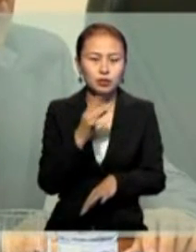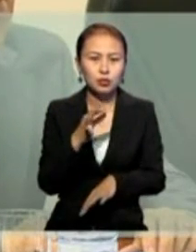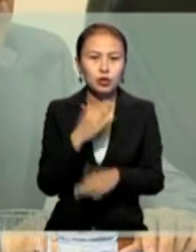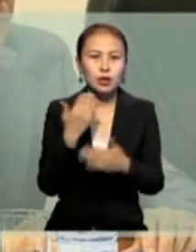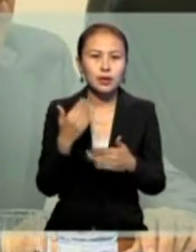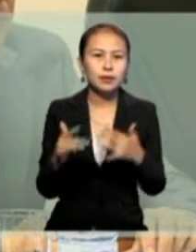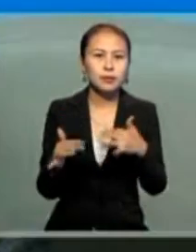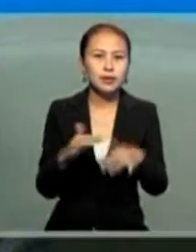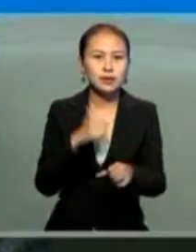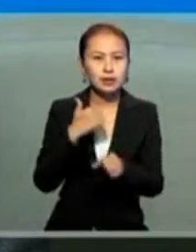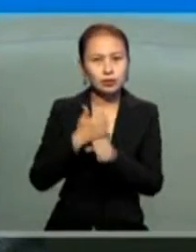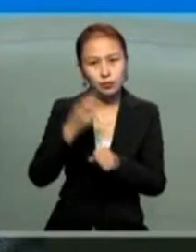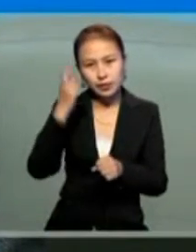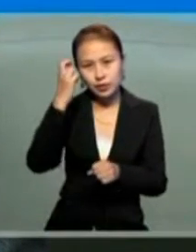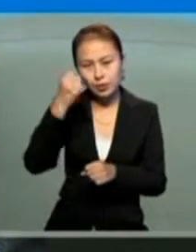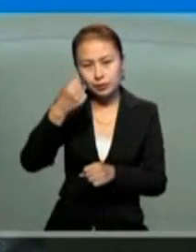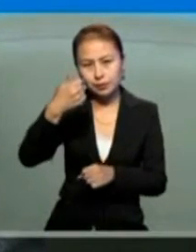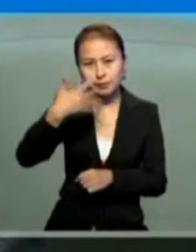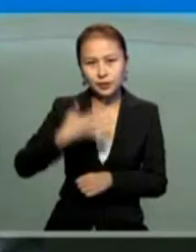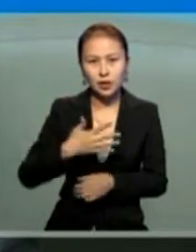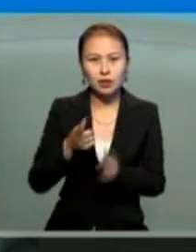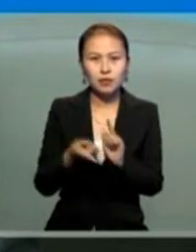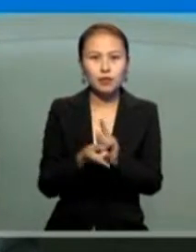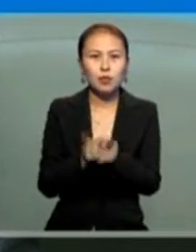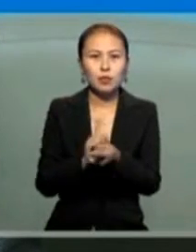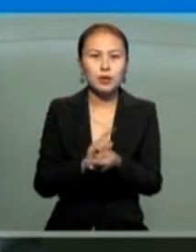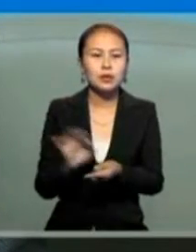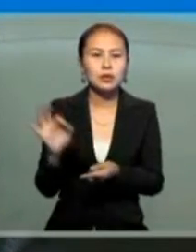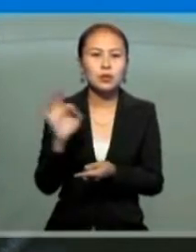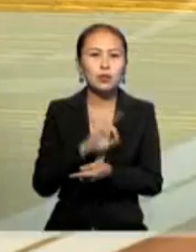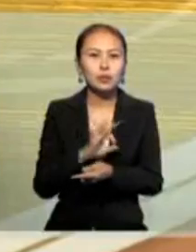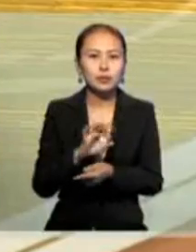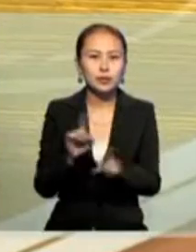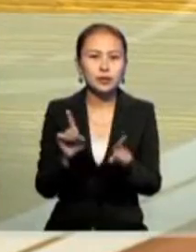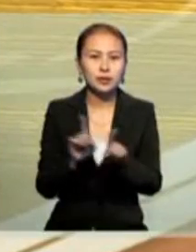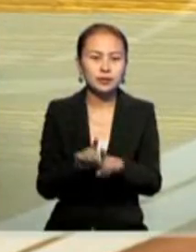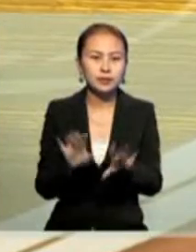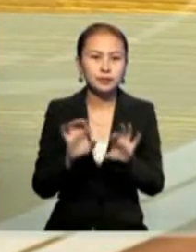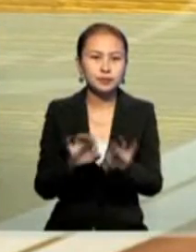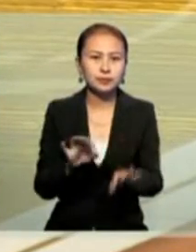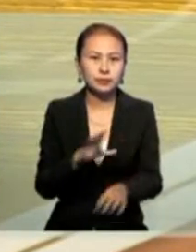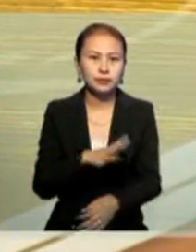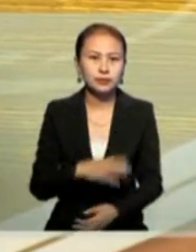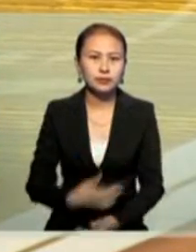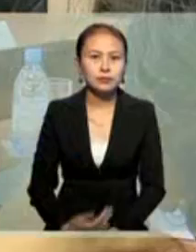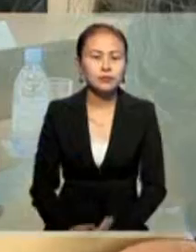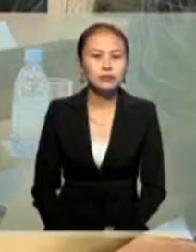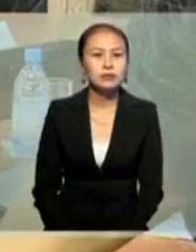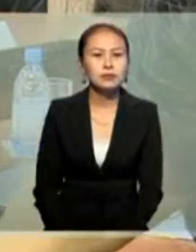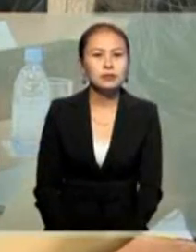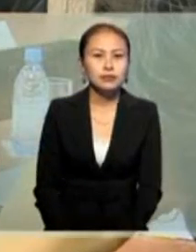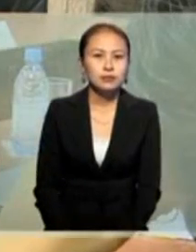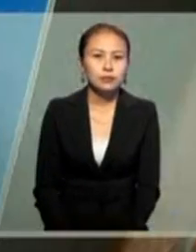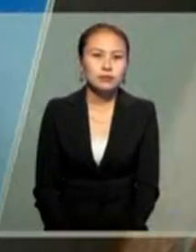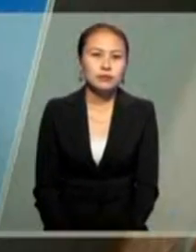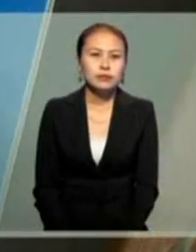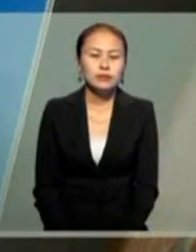Шәкіров бұл шаралар елбасының 5 институционалдық реформасының бір тармағы екендігін атап өтті.